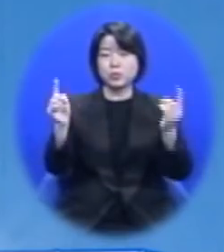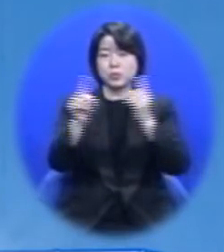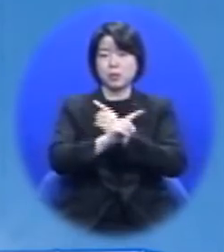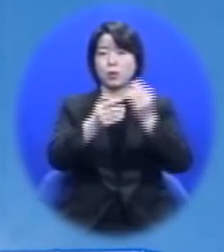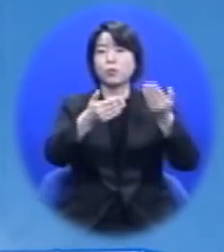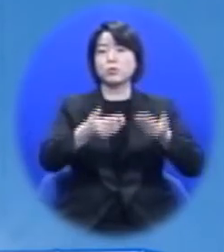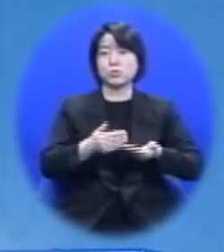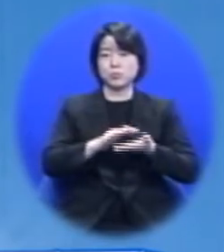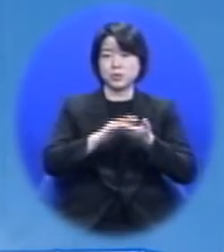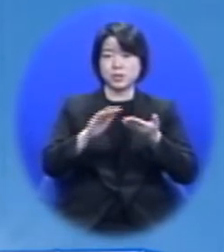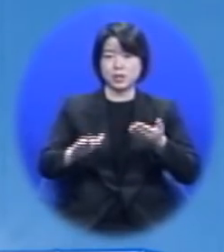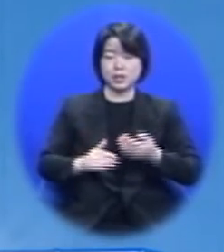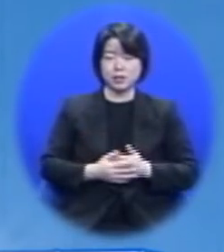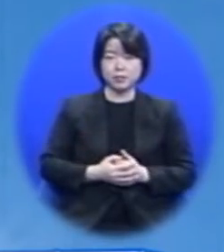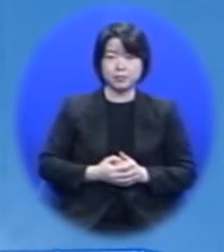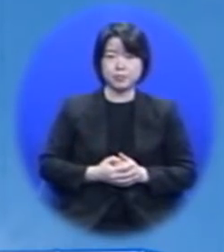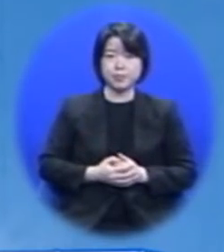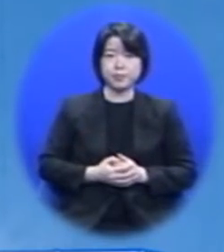거죠.